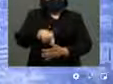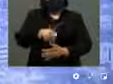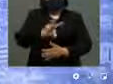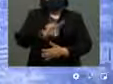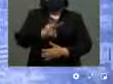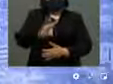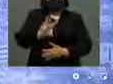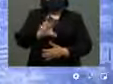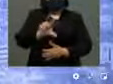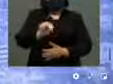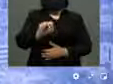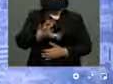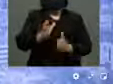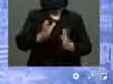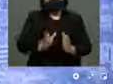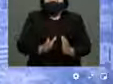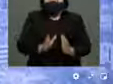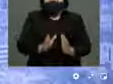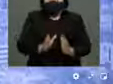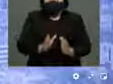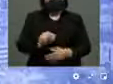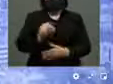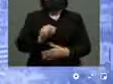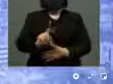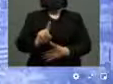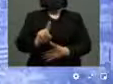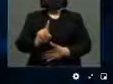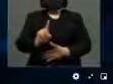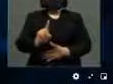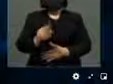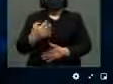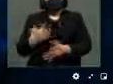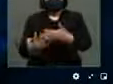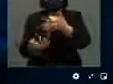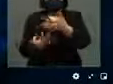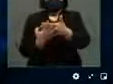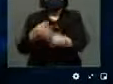9,635 รายซึ่งในตัวเลขนี้มาจากทางเรือนจำ